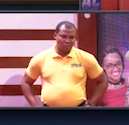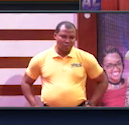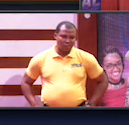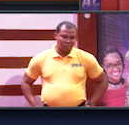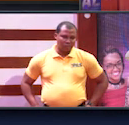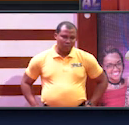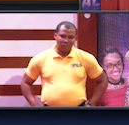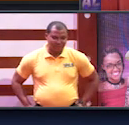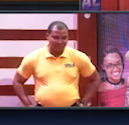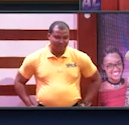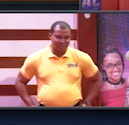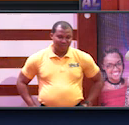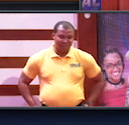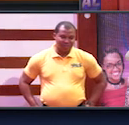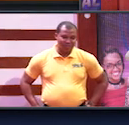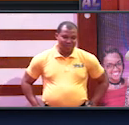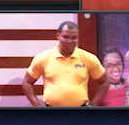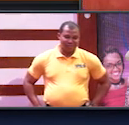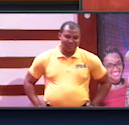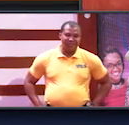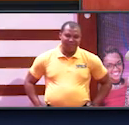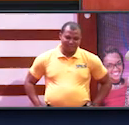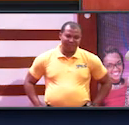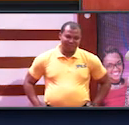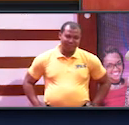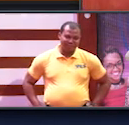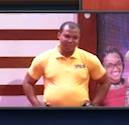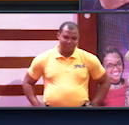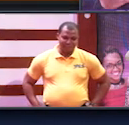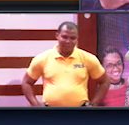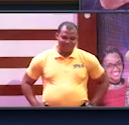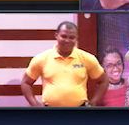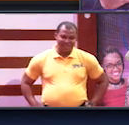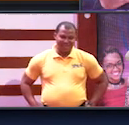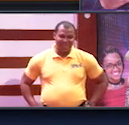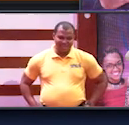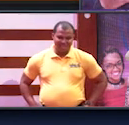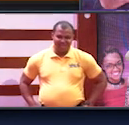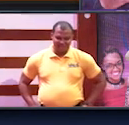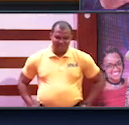question. Oui ou bien non?